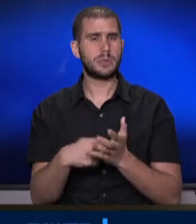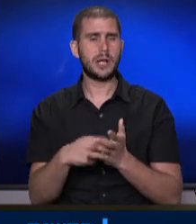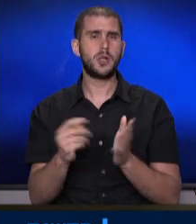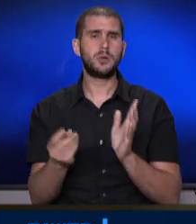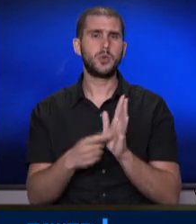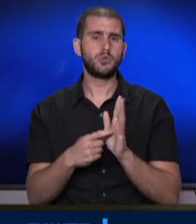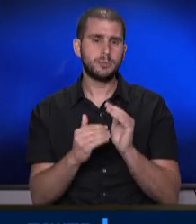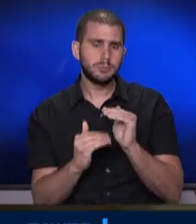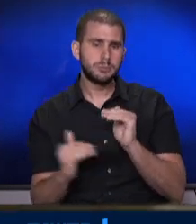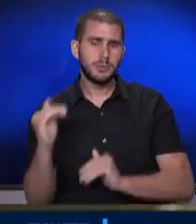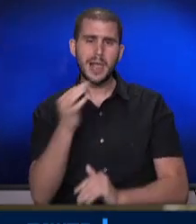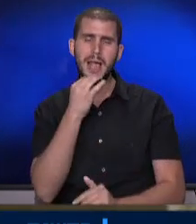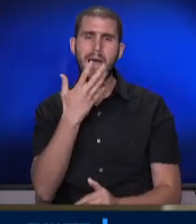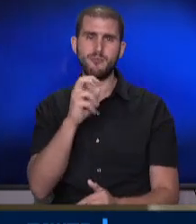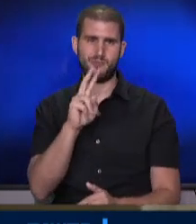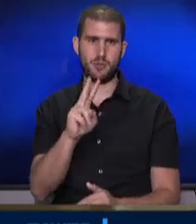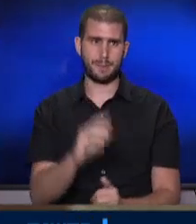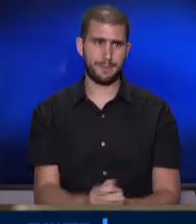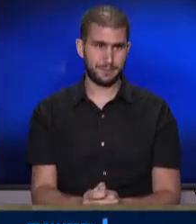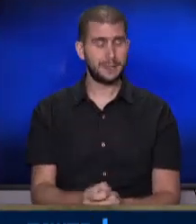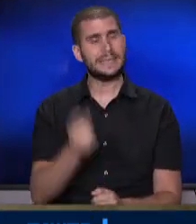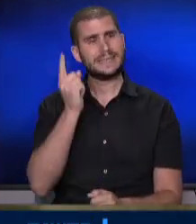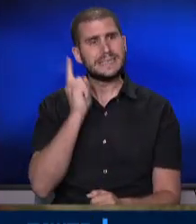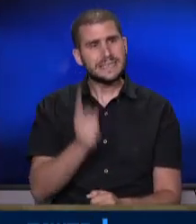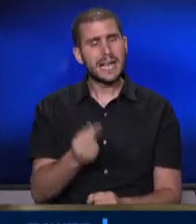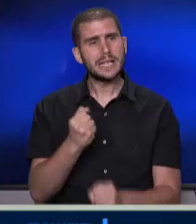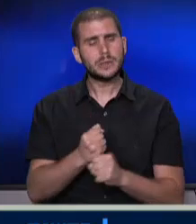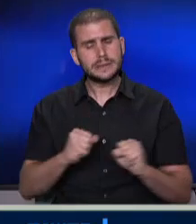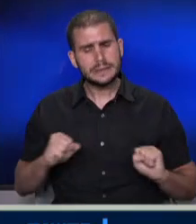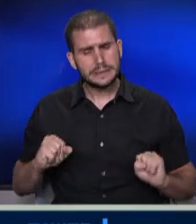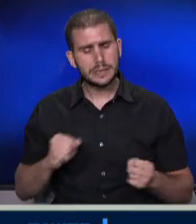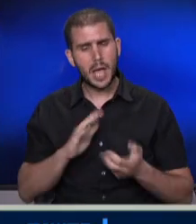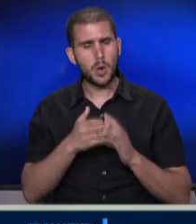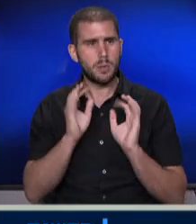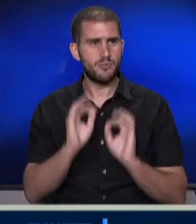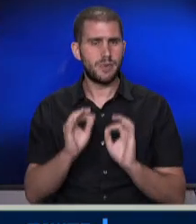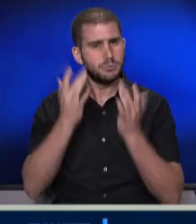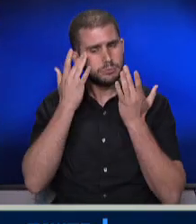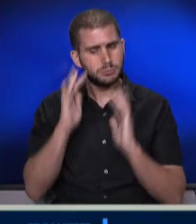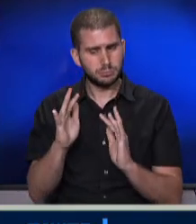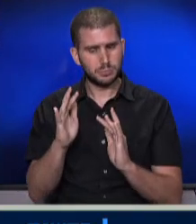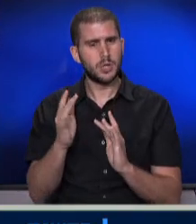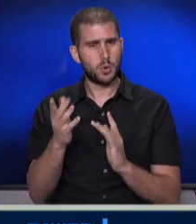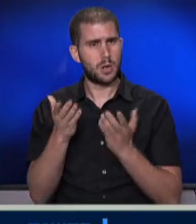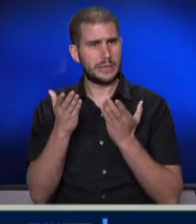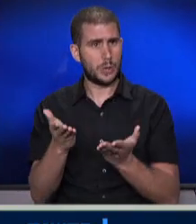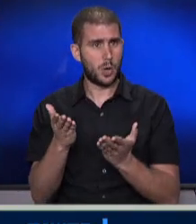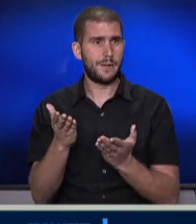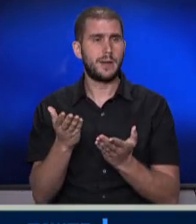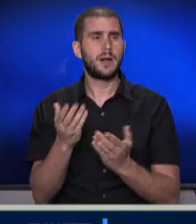להעלות את גיל ההטבה ל-52. צריך לעשות הכל על מנת להטיב איתם, ואין